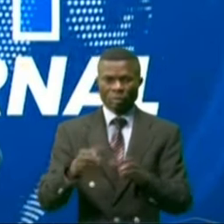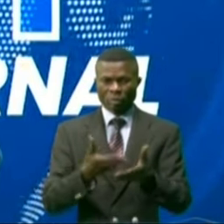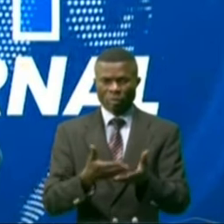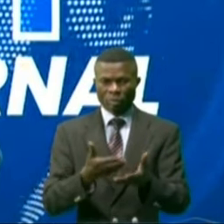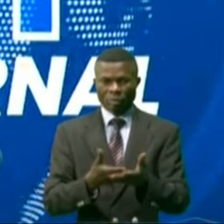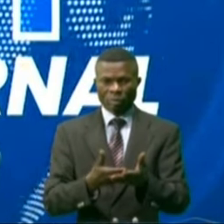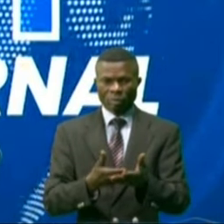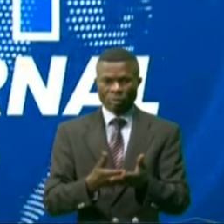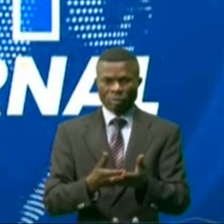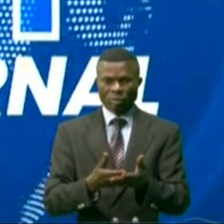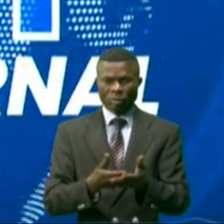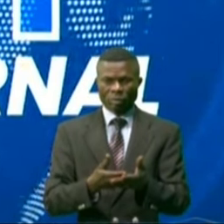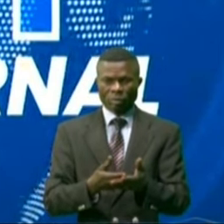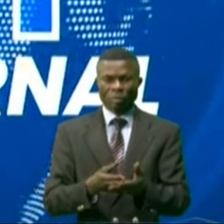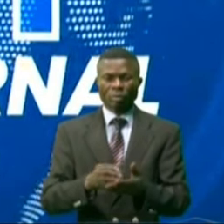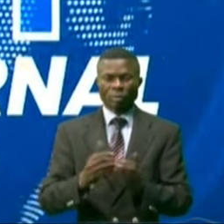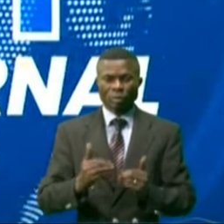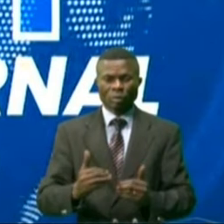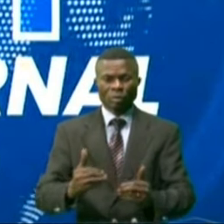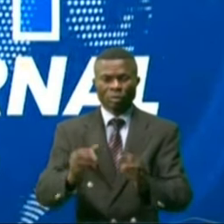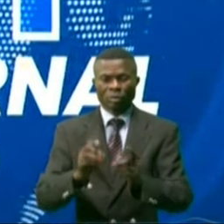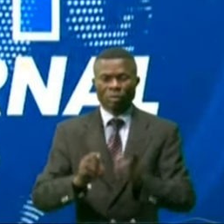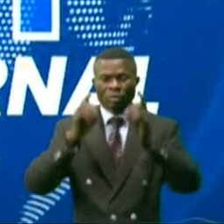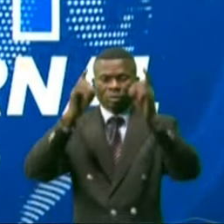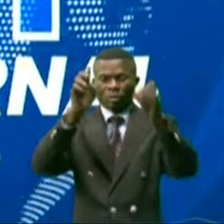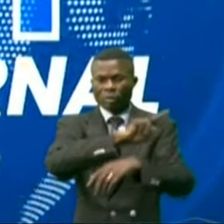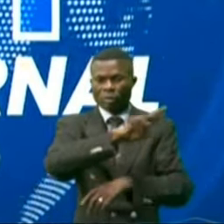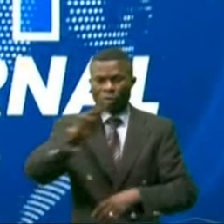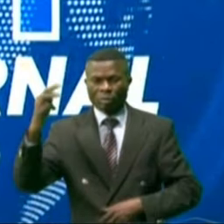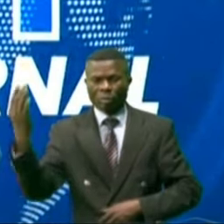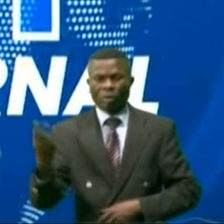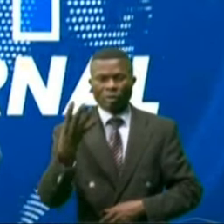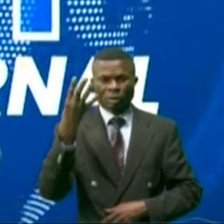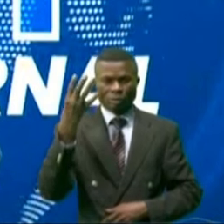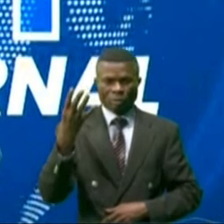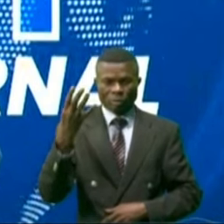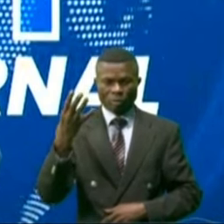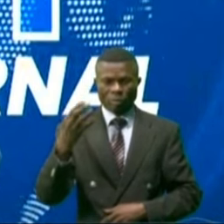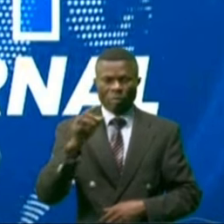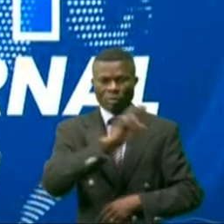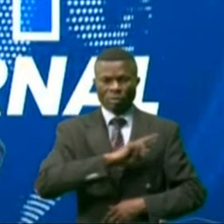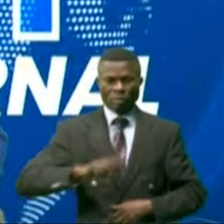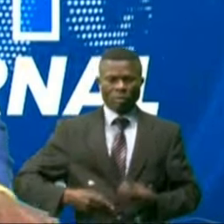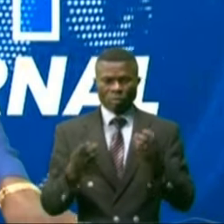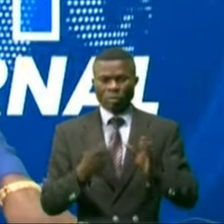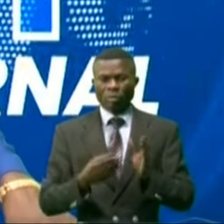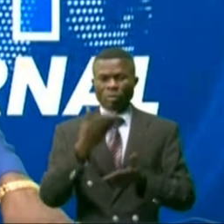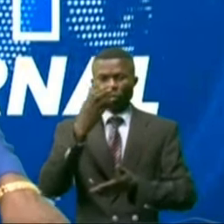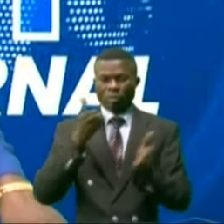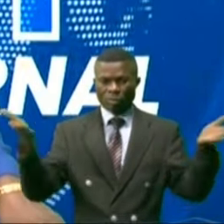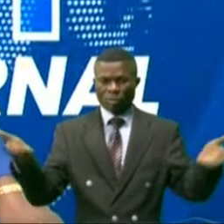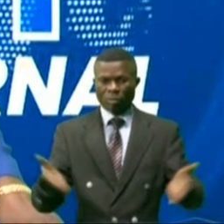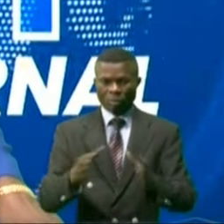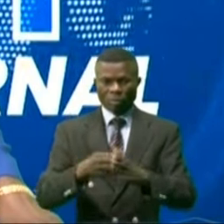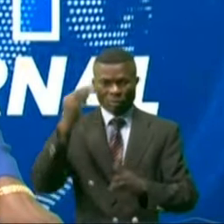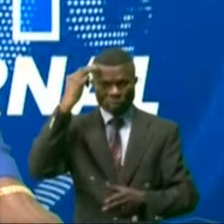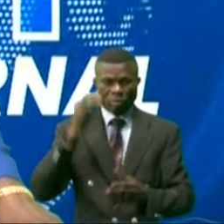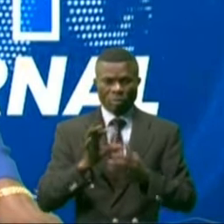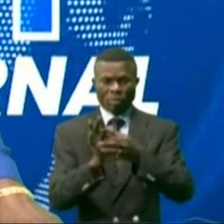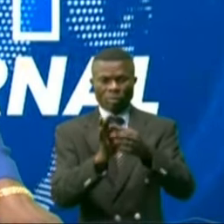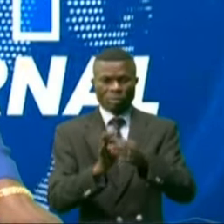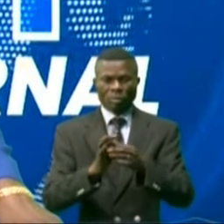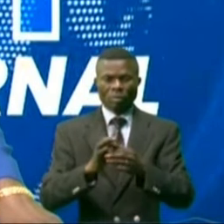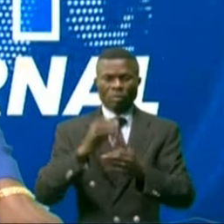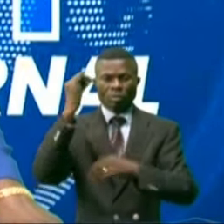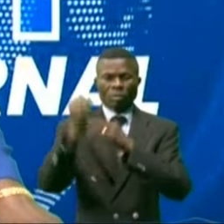et le rééchelonnement jusqu'en 2024 de ce document stratégique. La RDC était représentée par le ministre de la Coopération